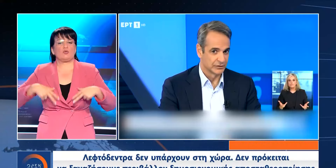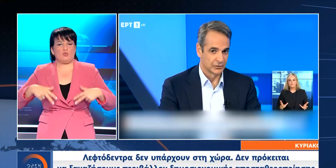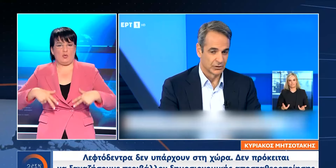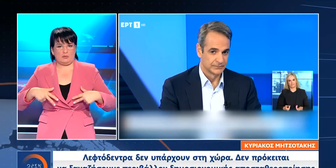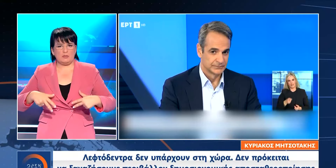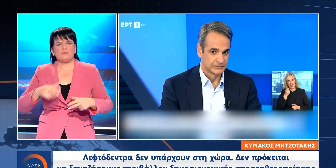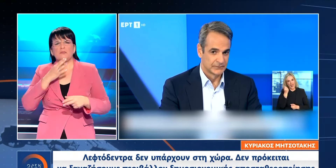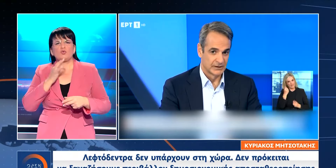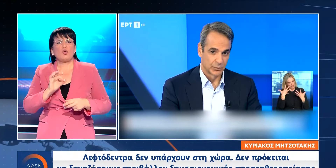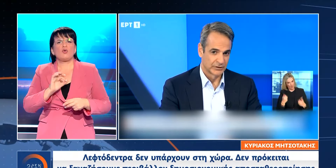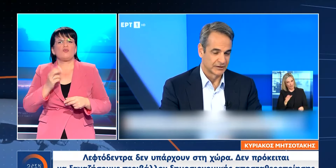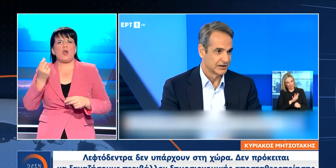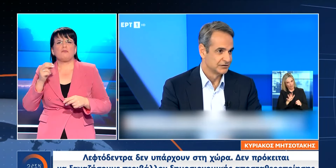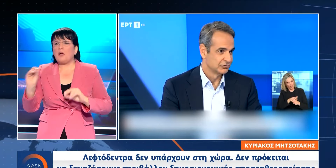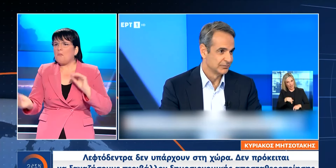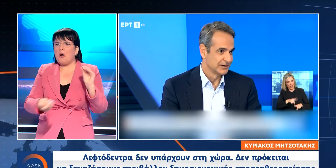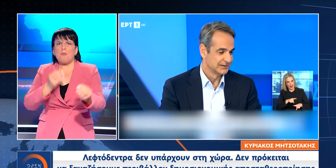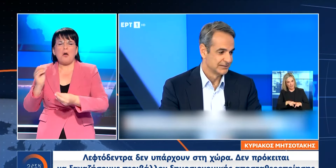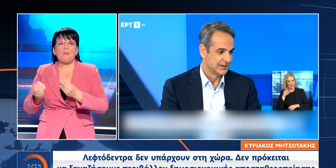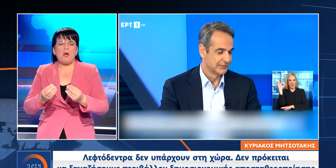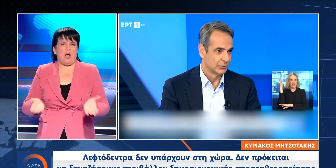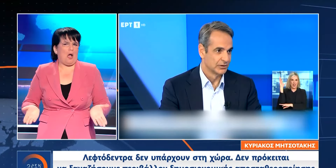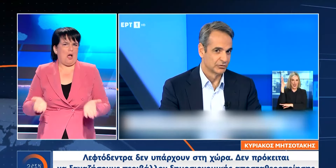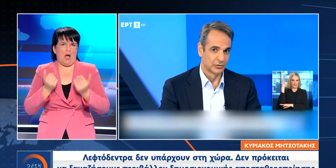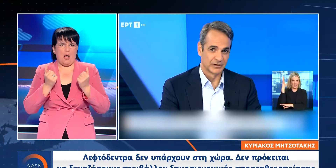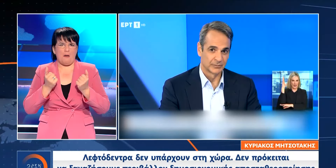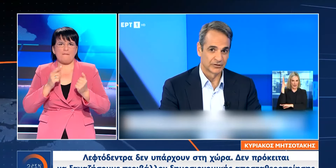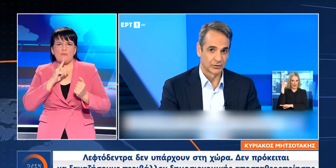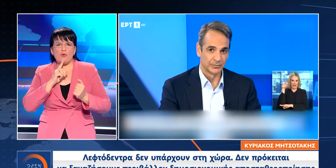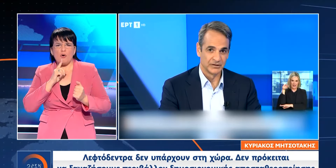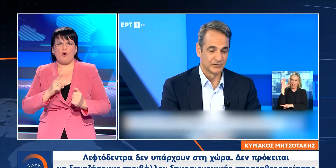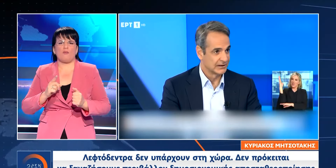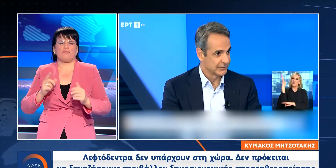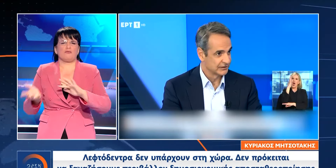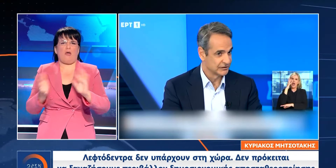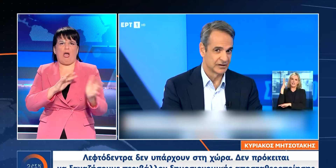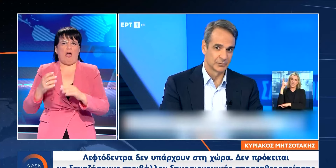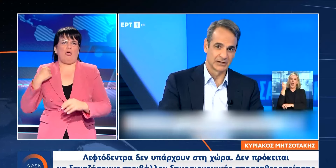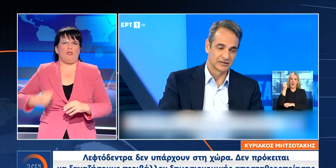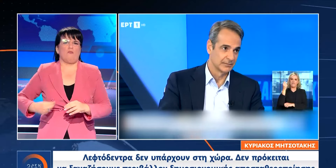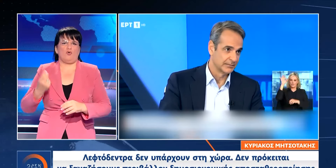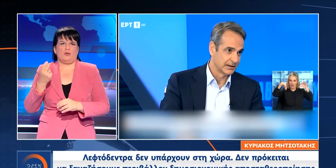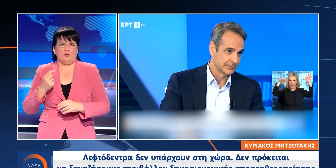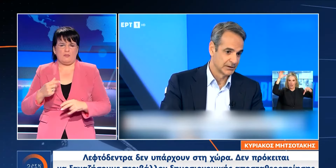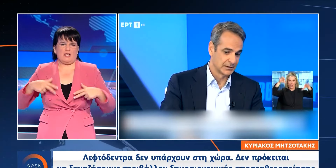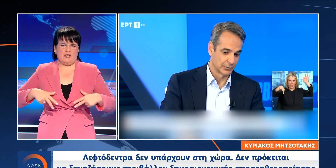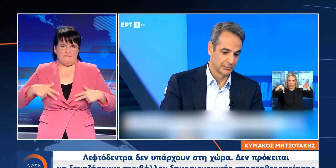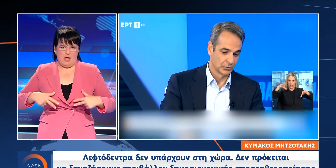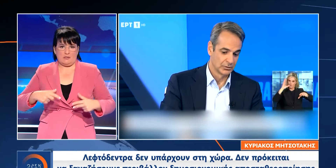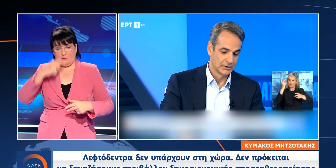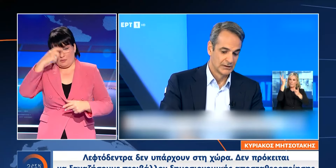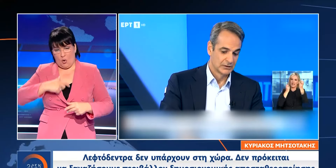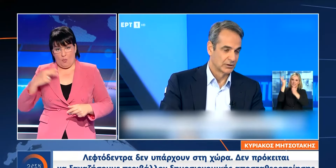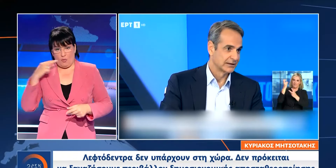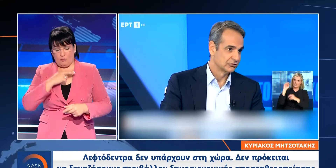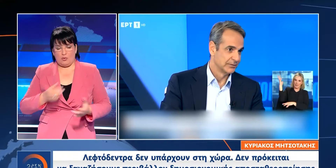δεν υπάρχουν στη χώρα. Δεν πρόκειται να ξαναζήσουμε περιβάλλον δημοσιονομικής αποσταθεροποίησης με κυβέρνηση της Νέας Δημοκρατίας και με εμένα